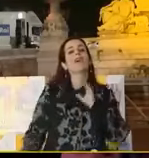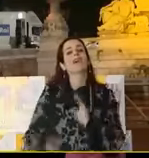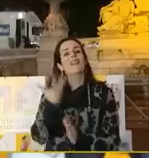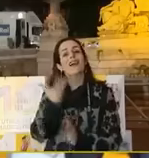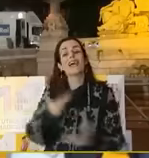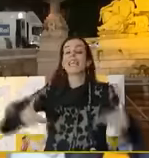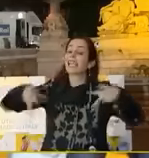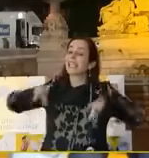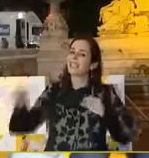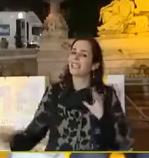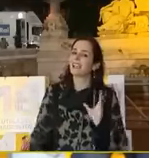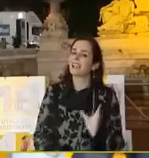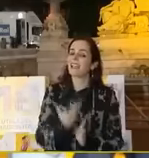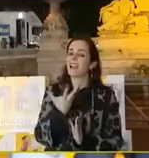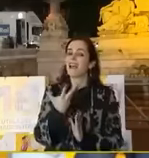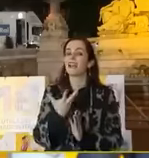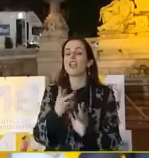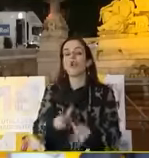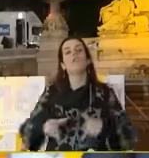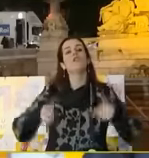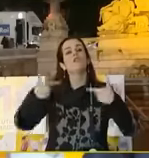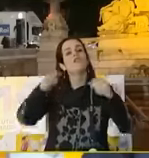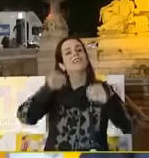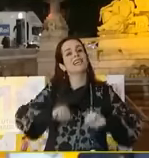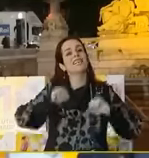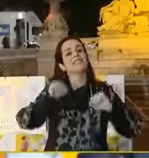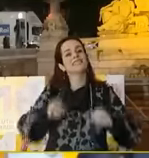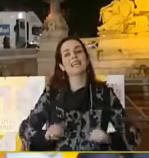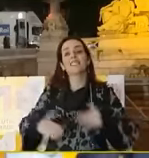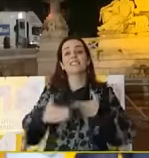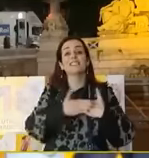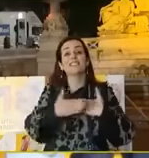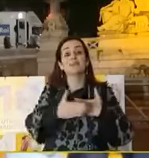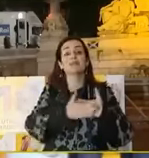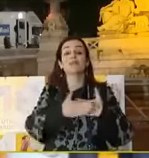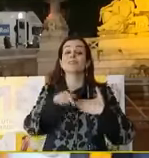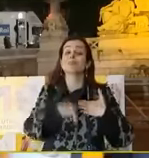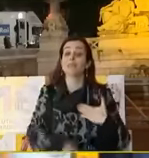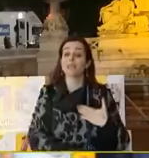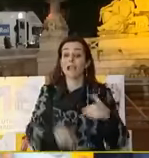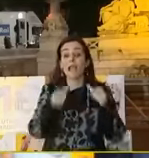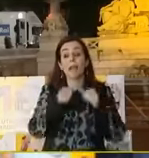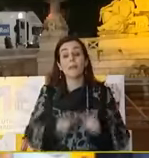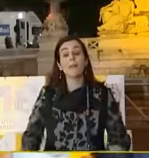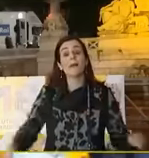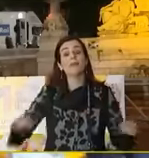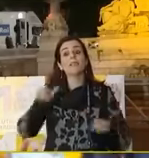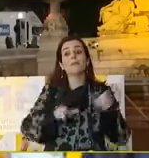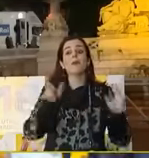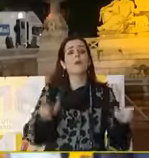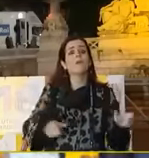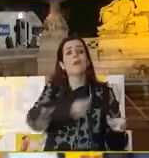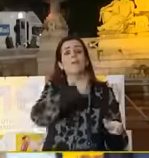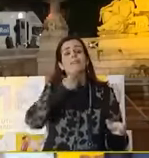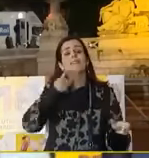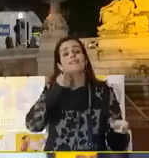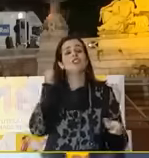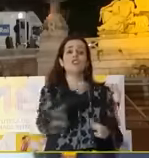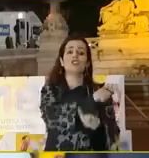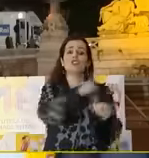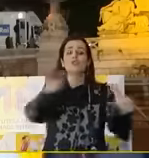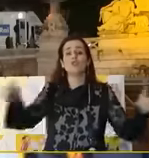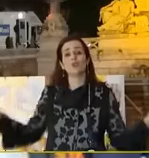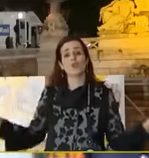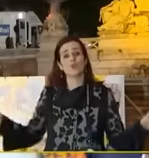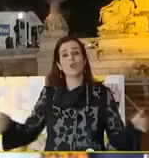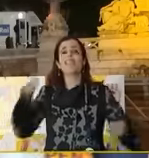a ricreare un'offerta sanitaria di prossimità basata su quelli che sono i bisogni delle persone, basate su quelli che sono le